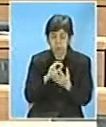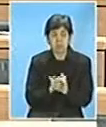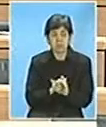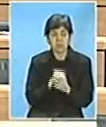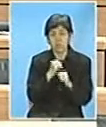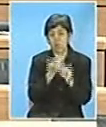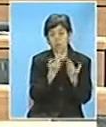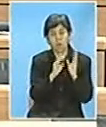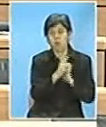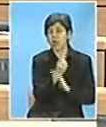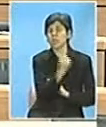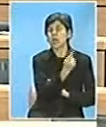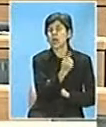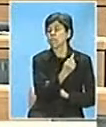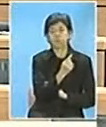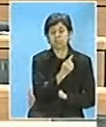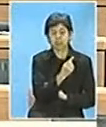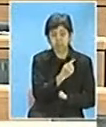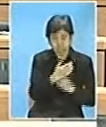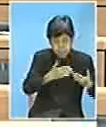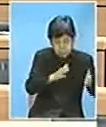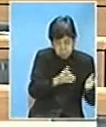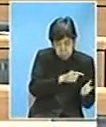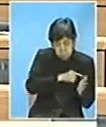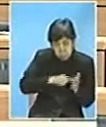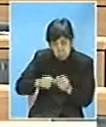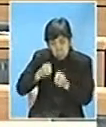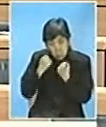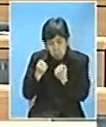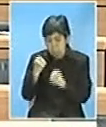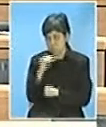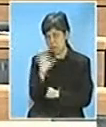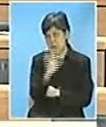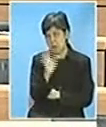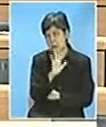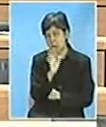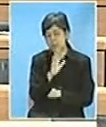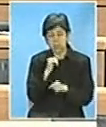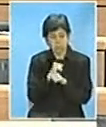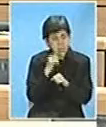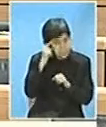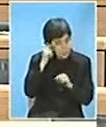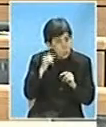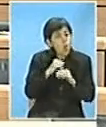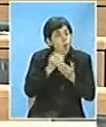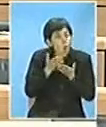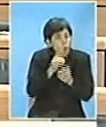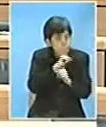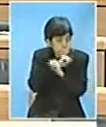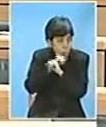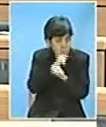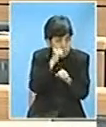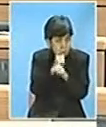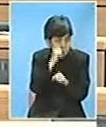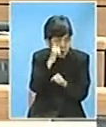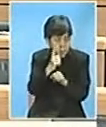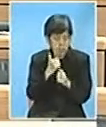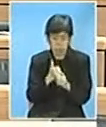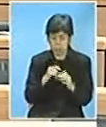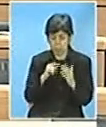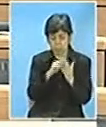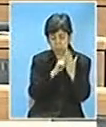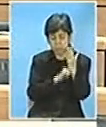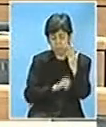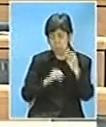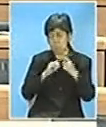าคครัวเรือนแต่ไม่สามารถนำแก๊สนี้ไปใช้ในภาคขนส่งได้เพื่อจะเป็นการป้องกันนะครับเราคงเองไม่สามารถที่ป้องกันได้ขนาดชายแดนมีเ